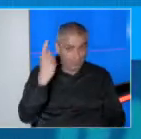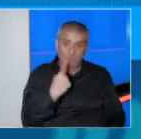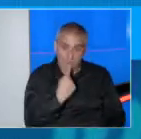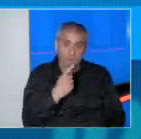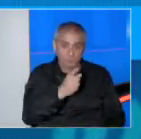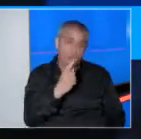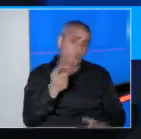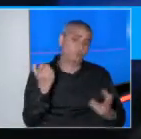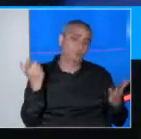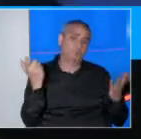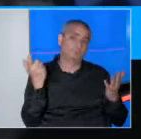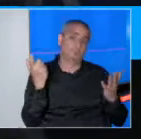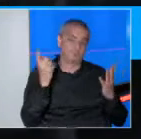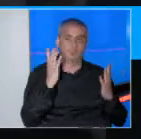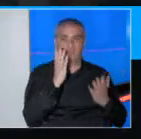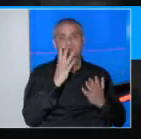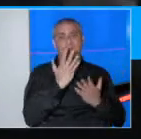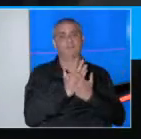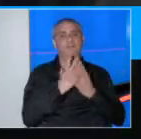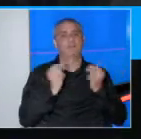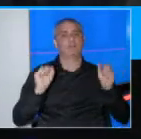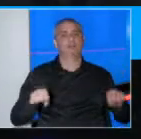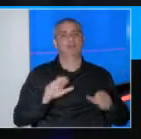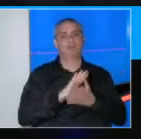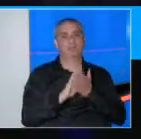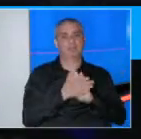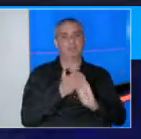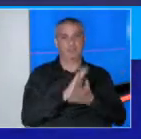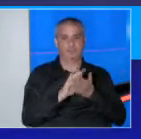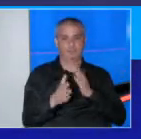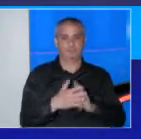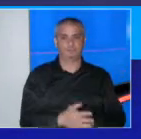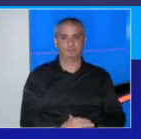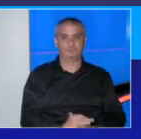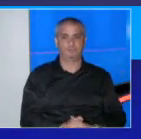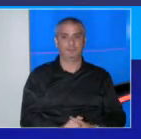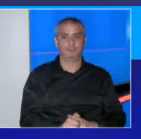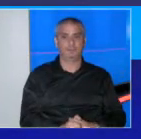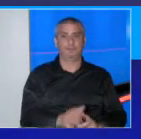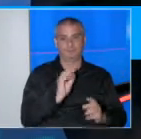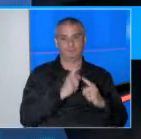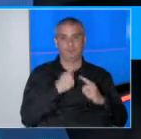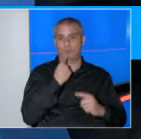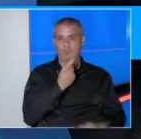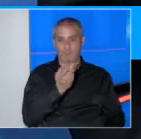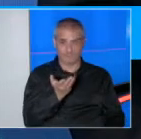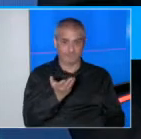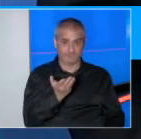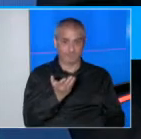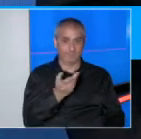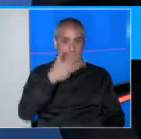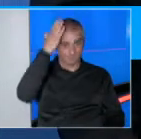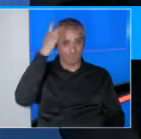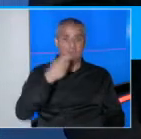טוענים, שבנט בעצם כבר איבד את השליטה על... קודם לכן קראנו ציוץ של בצלאל סמוטריץ', שבדיוק אומר את הדברים הללו,